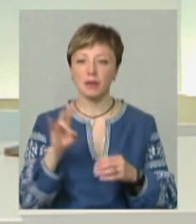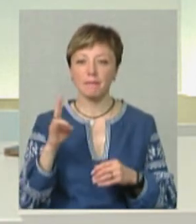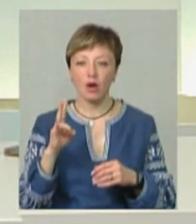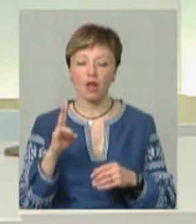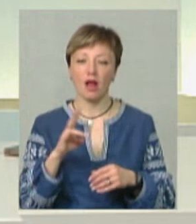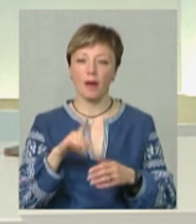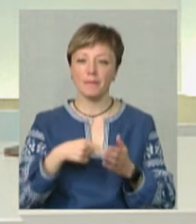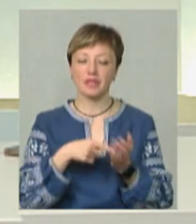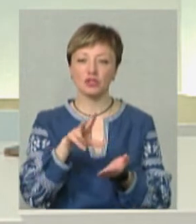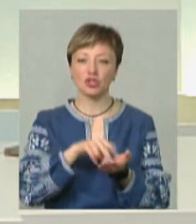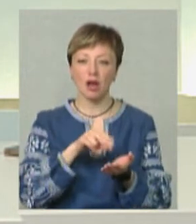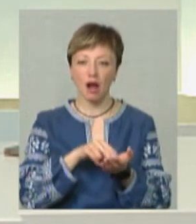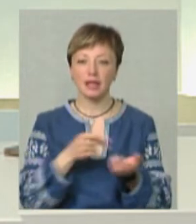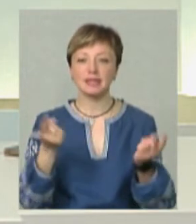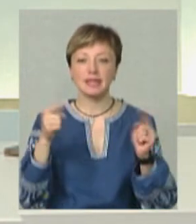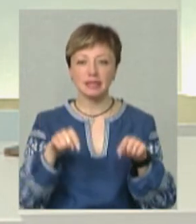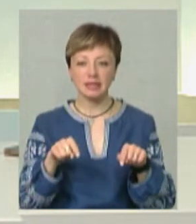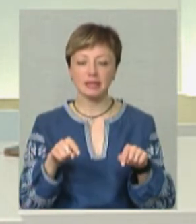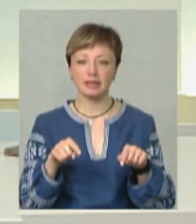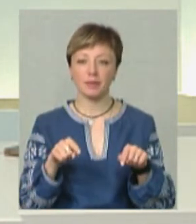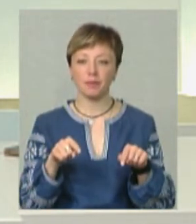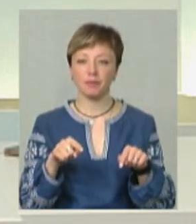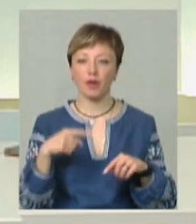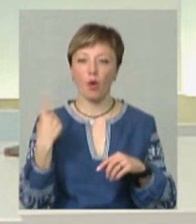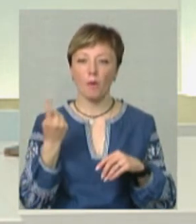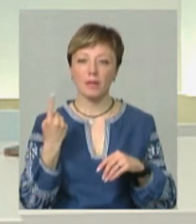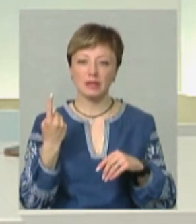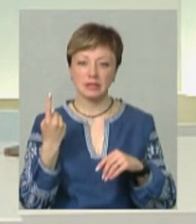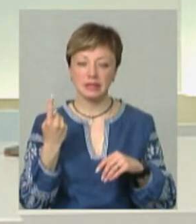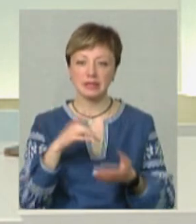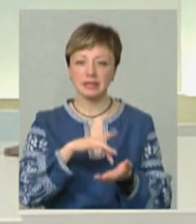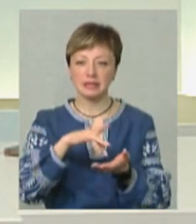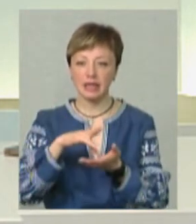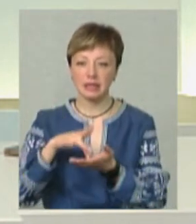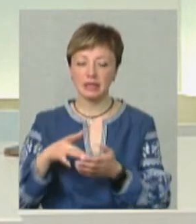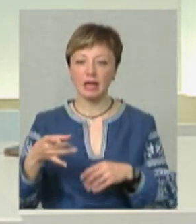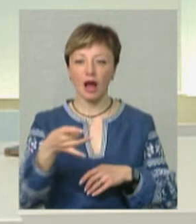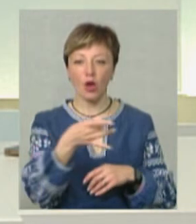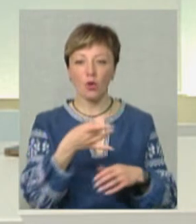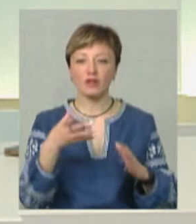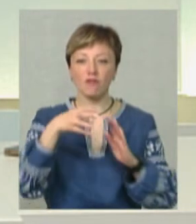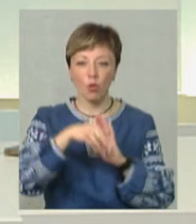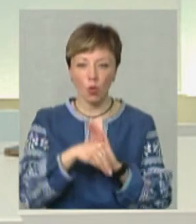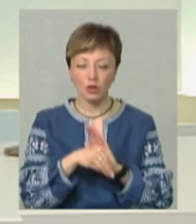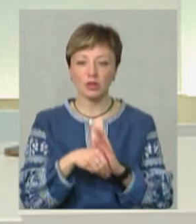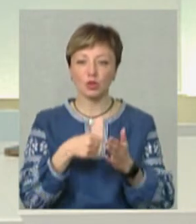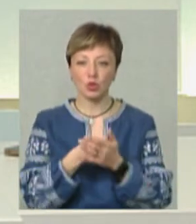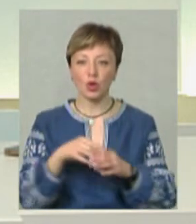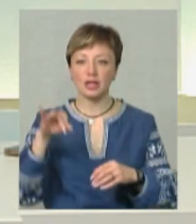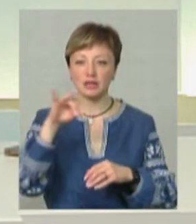Миколаєва, міста Черкас. Тобто ті обласні центри, райони яких входили